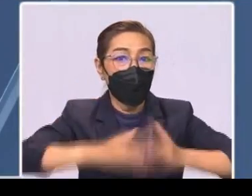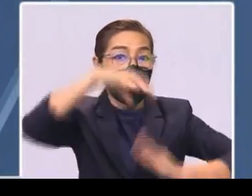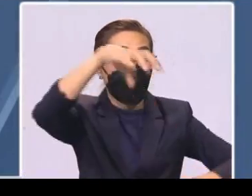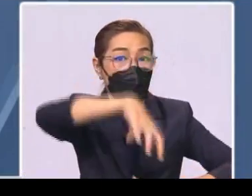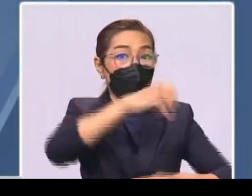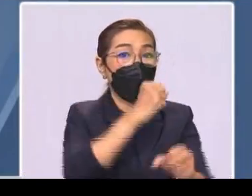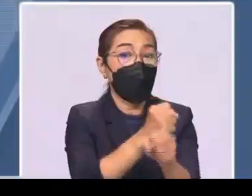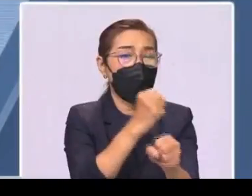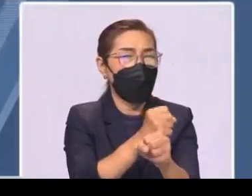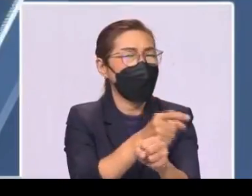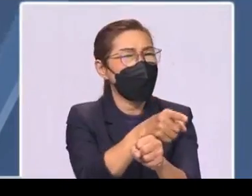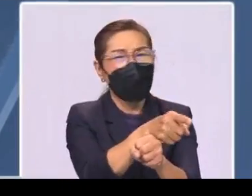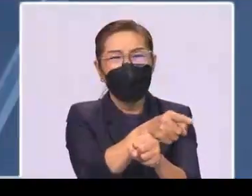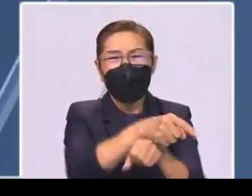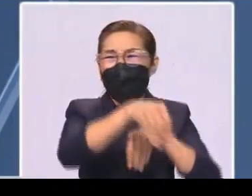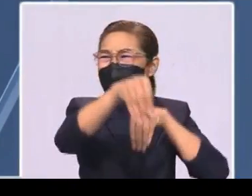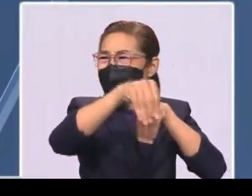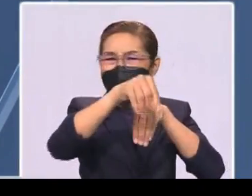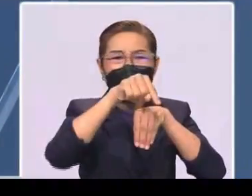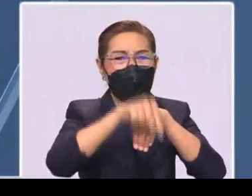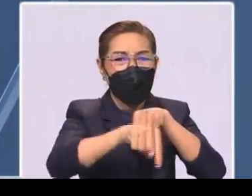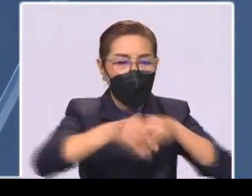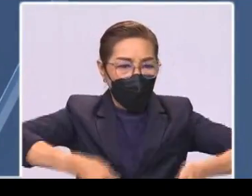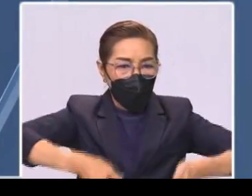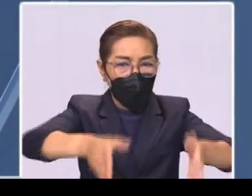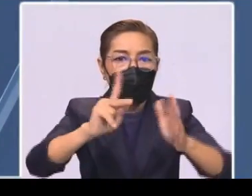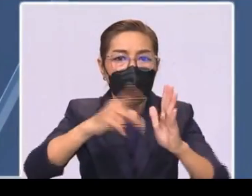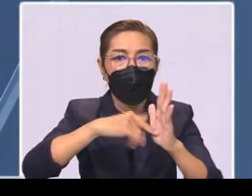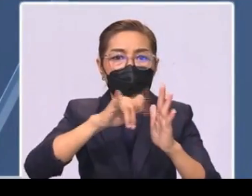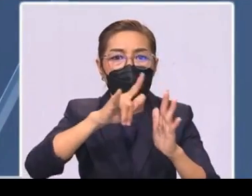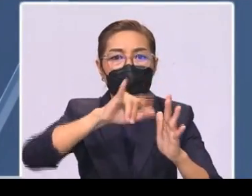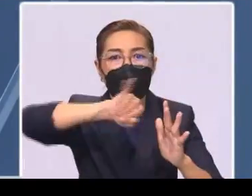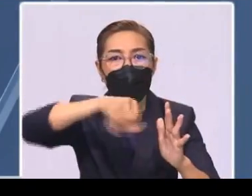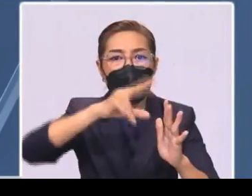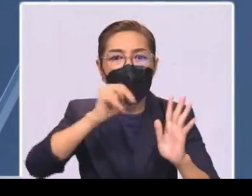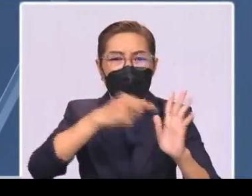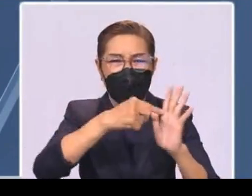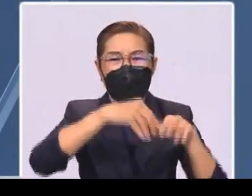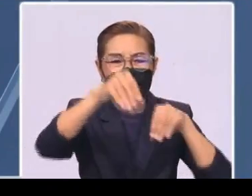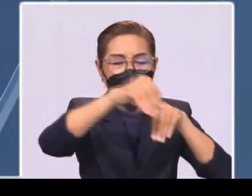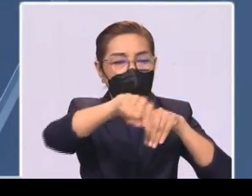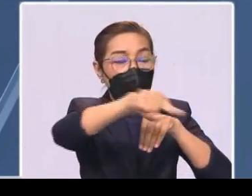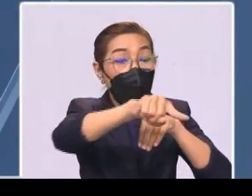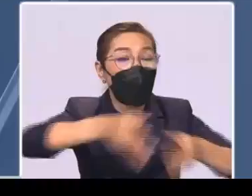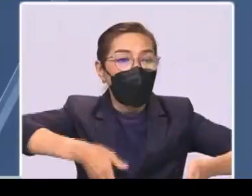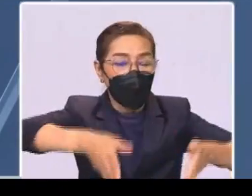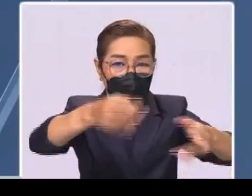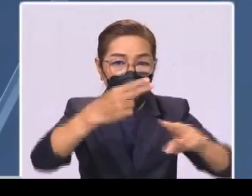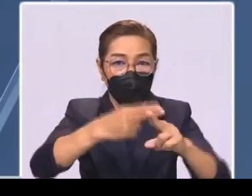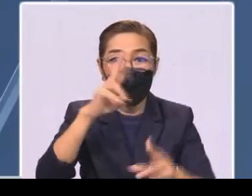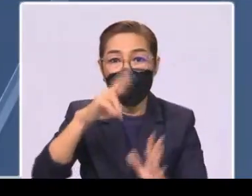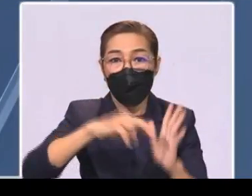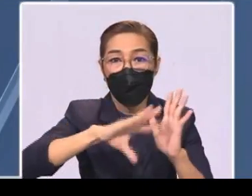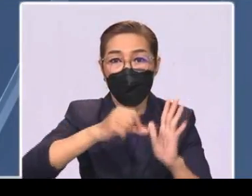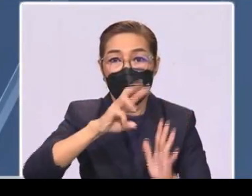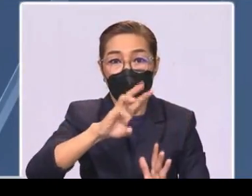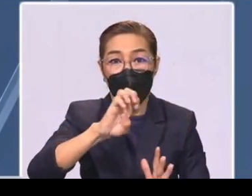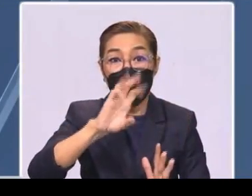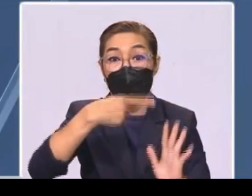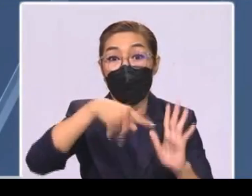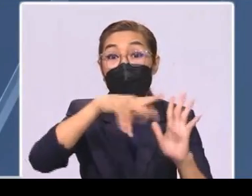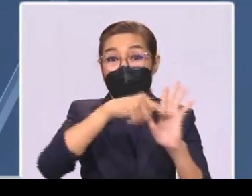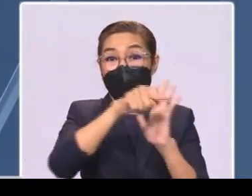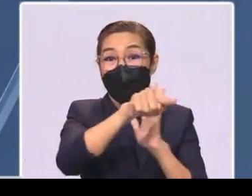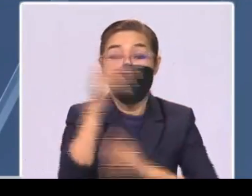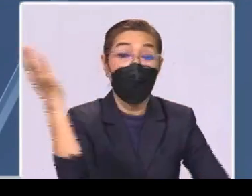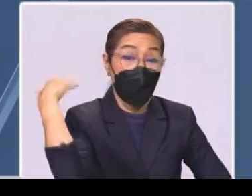ถนนเลยเลยเลยกาญจนาไปรัรัชวิภาลงลงรัชวิภาที่ทำการตรงนั้นน่ะเดิมเป็นที่ทำการของพรรค